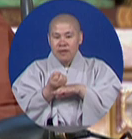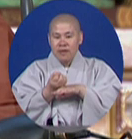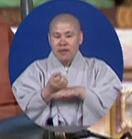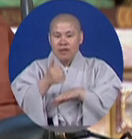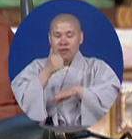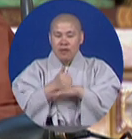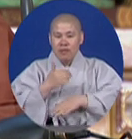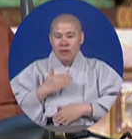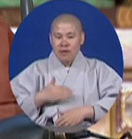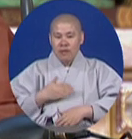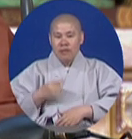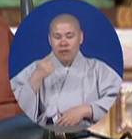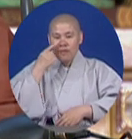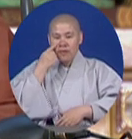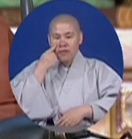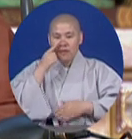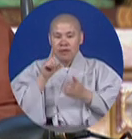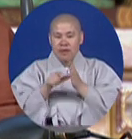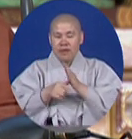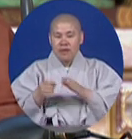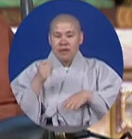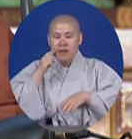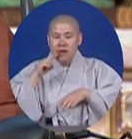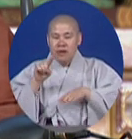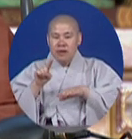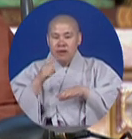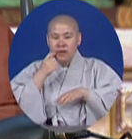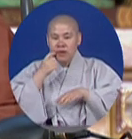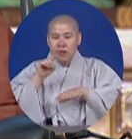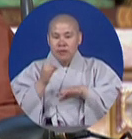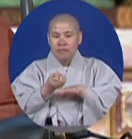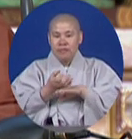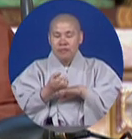나중에 알고 보니까 금덩어리가 아니고